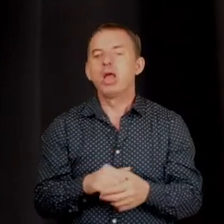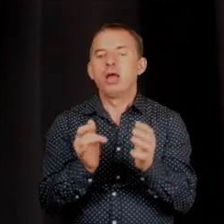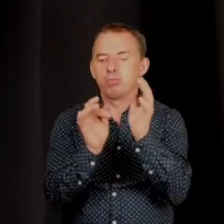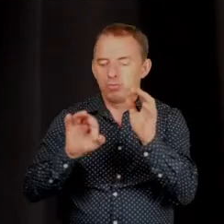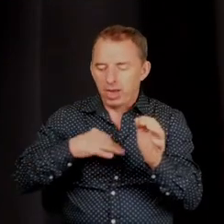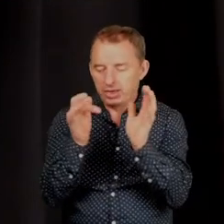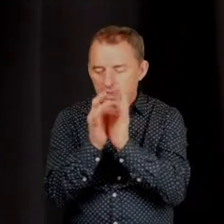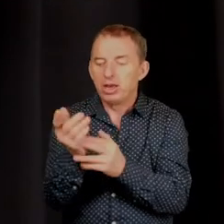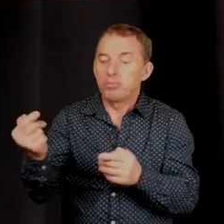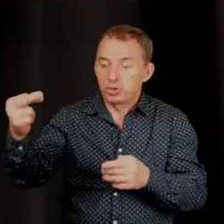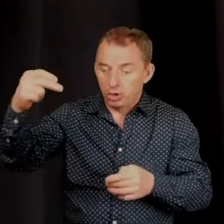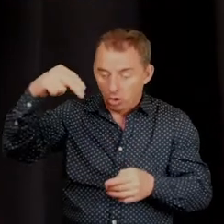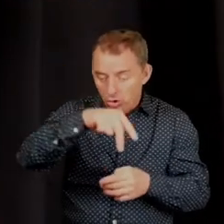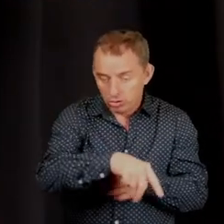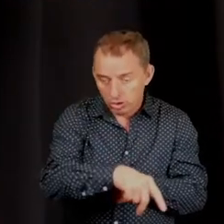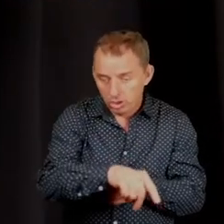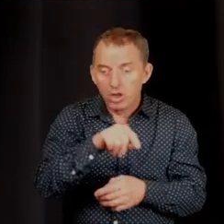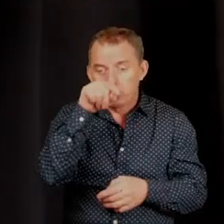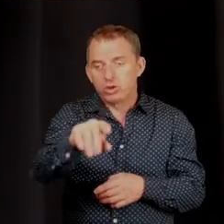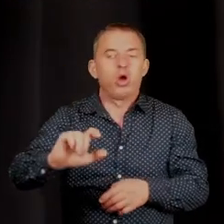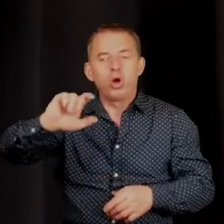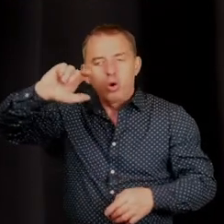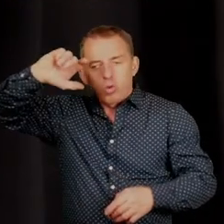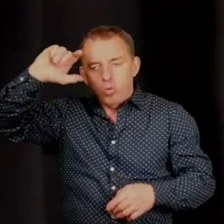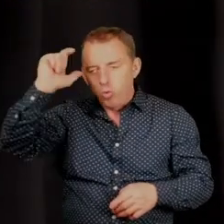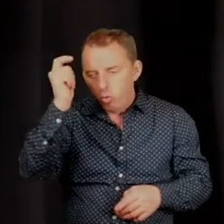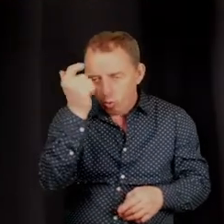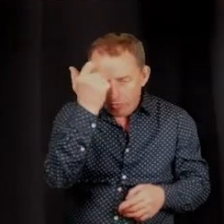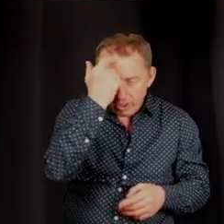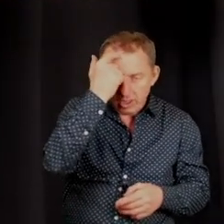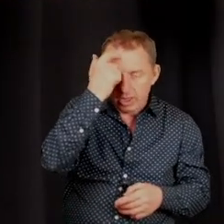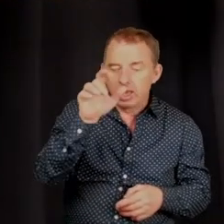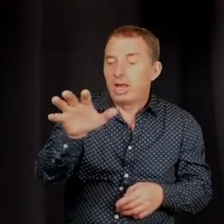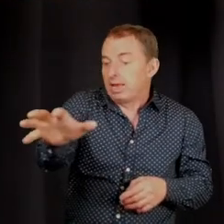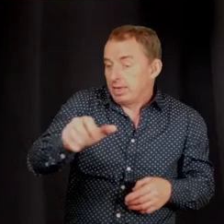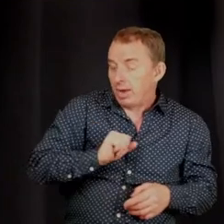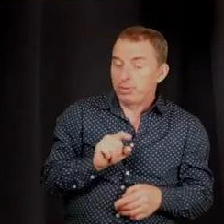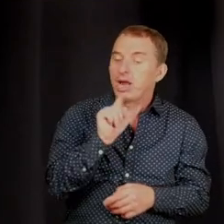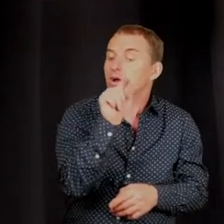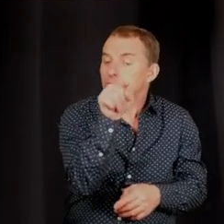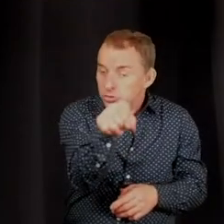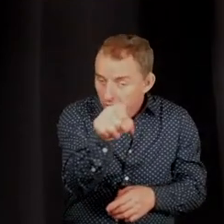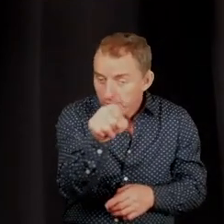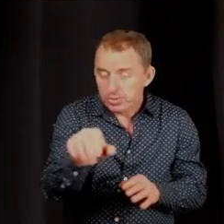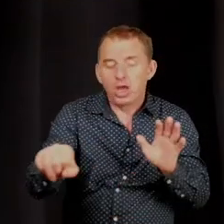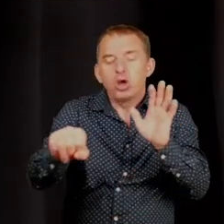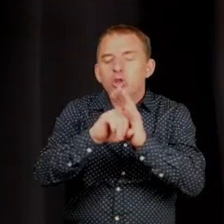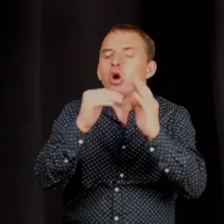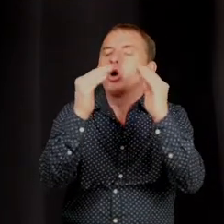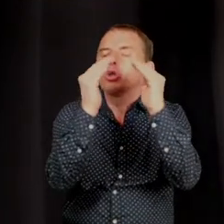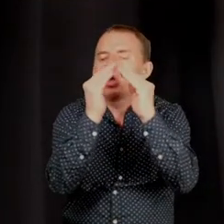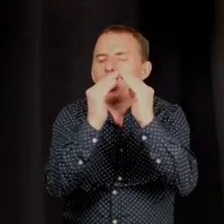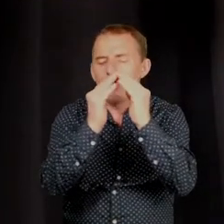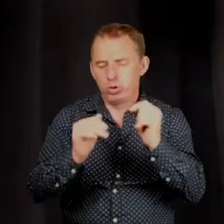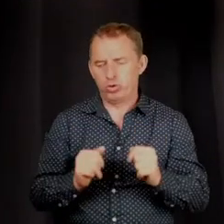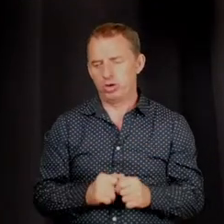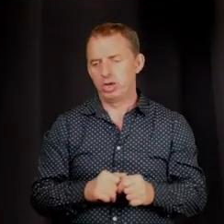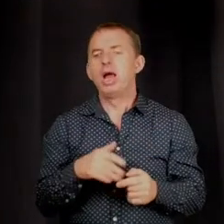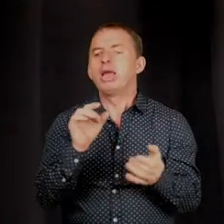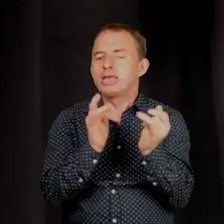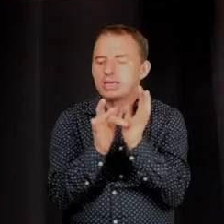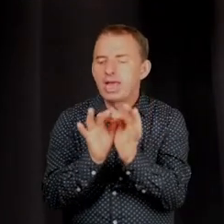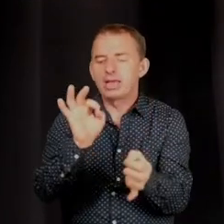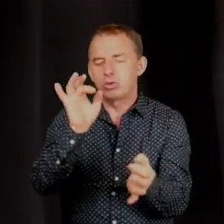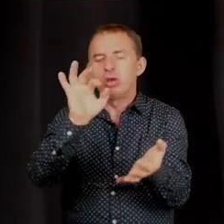Jezus przychodzi i to jest ten główny cel, aby zabrać ciebie do domu. Jesus assures us. Jezus zapewnia